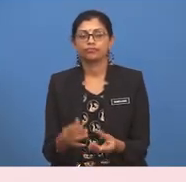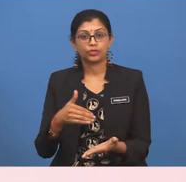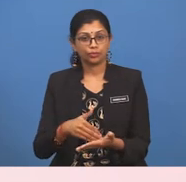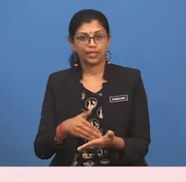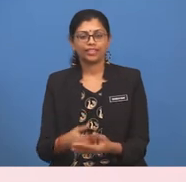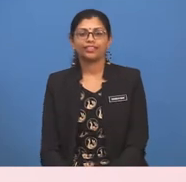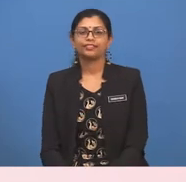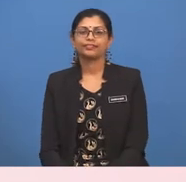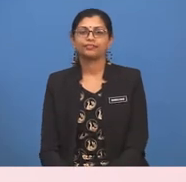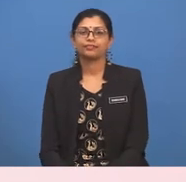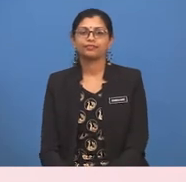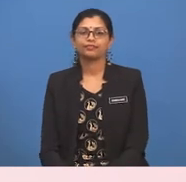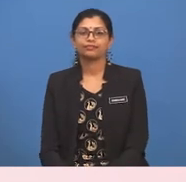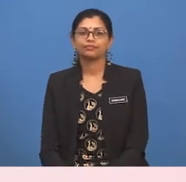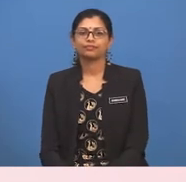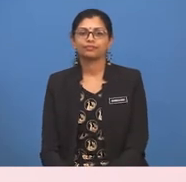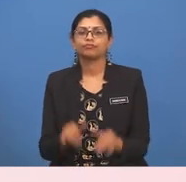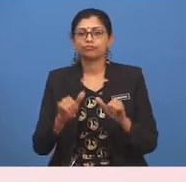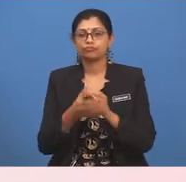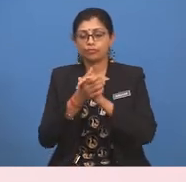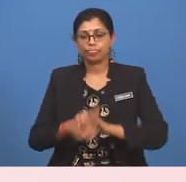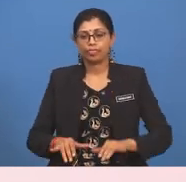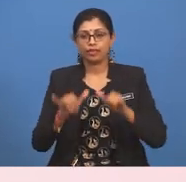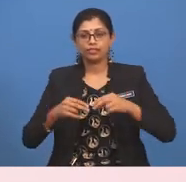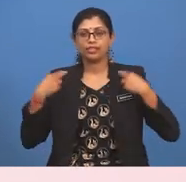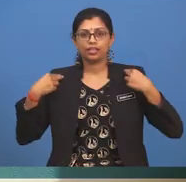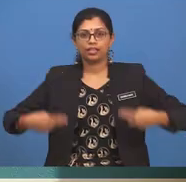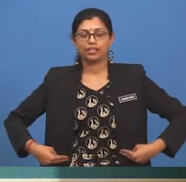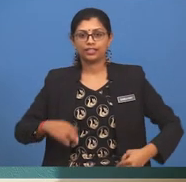safe, stay healthy, jaga jarak